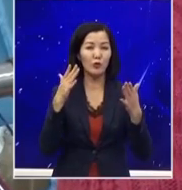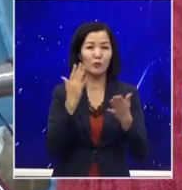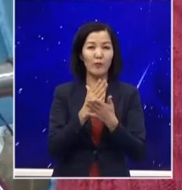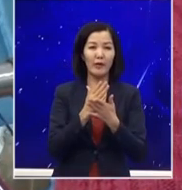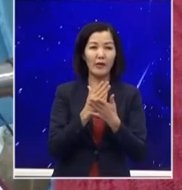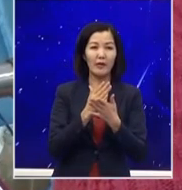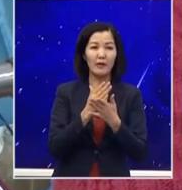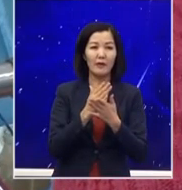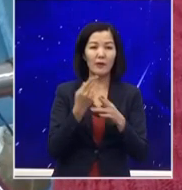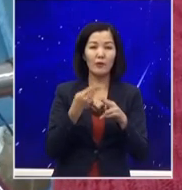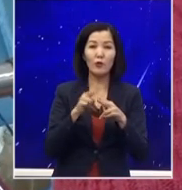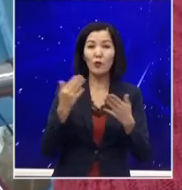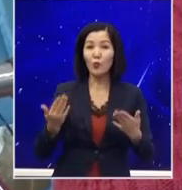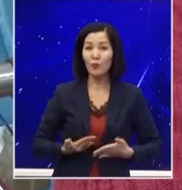бәрі,